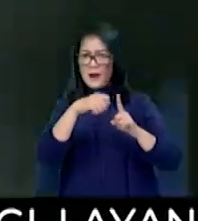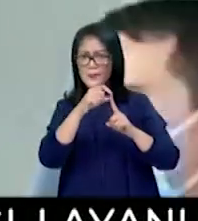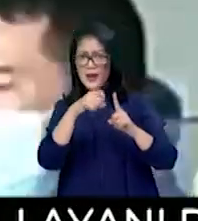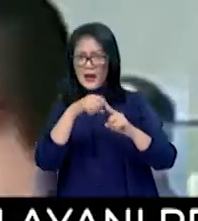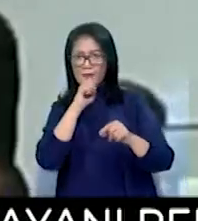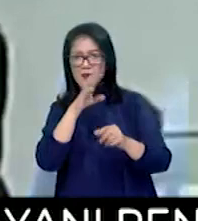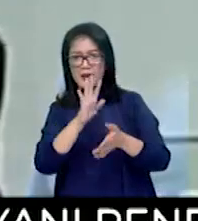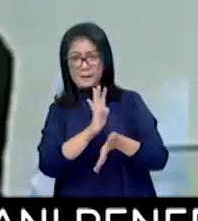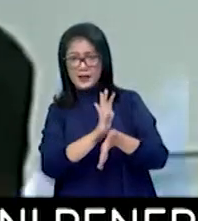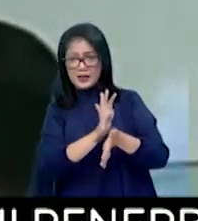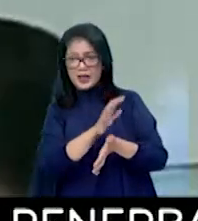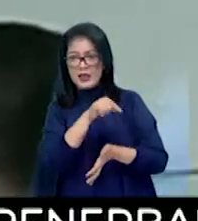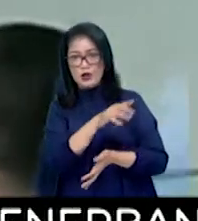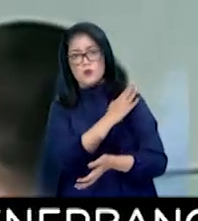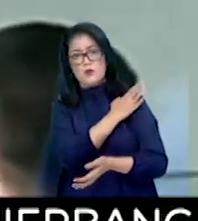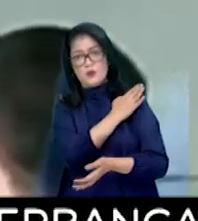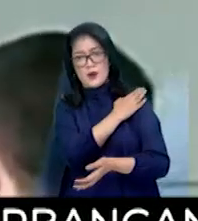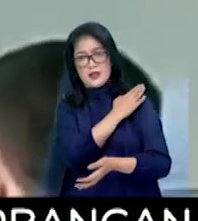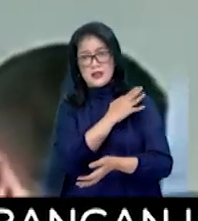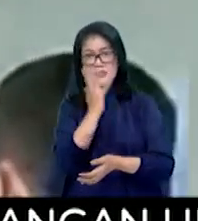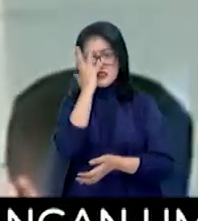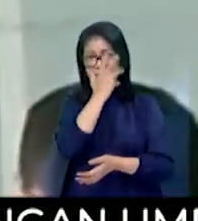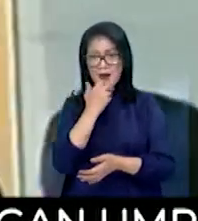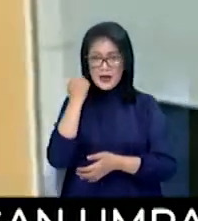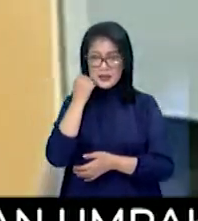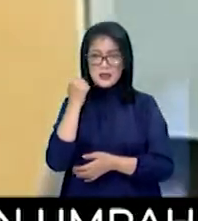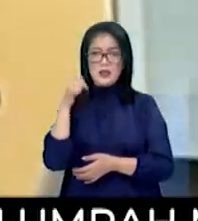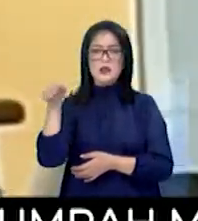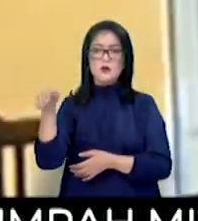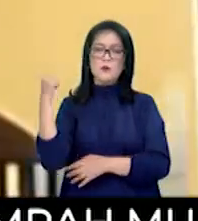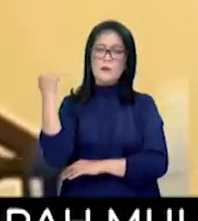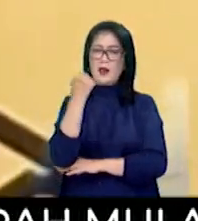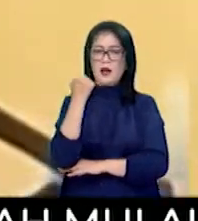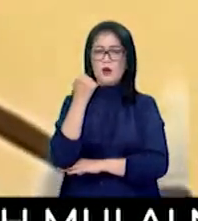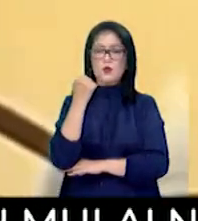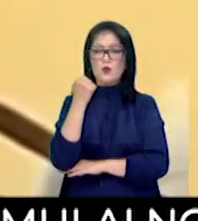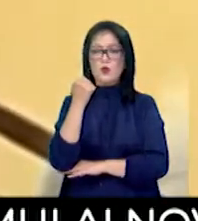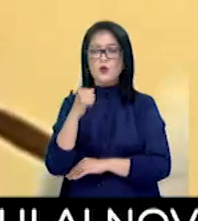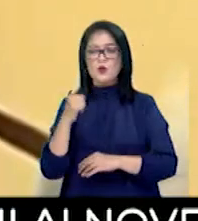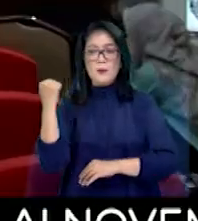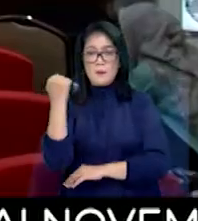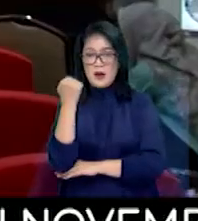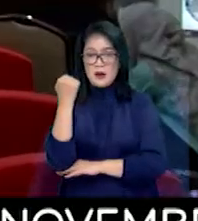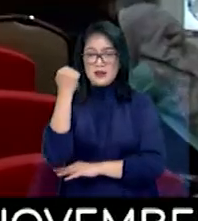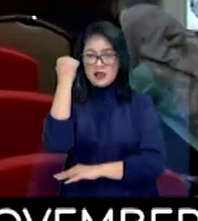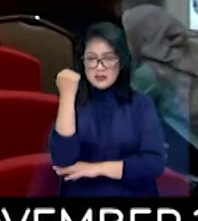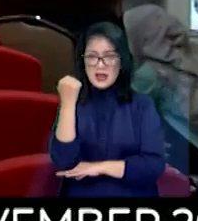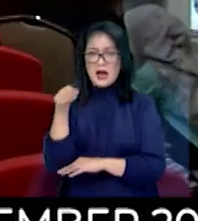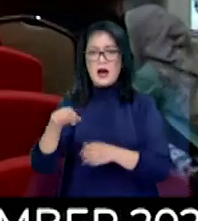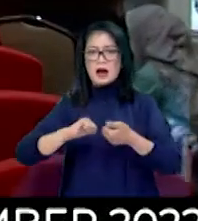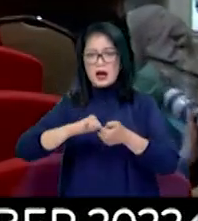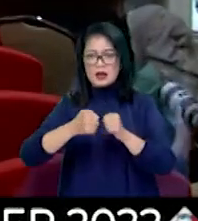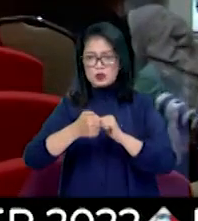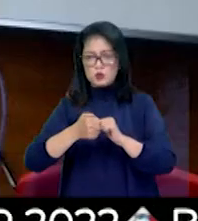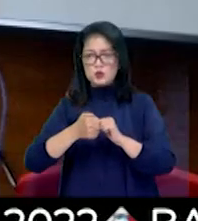Cimahi Ajay Muhammad Priyatna sebagai tersangka atas kasus suap mantan penyidik KPK Stefanus Robin 47.